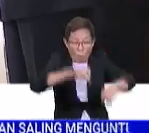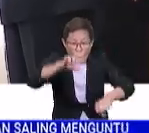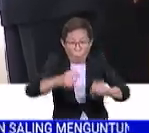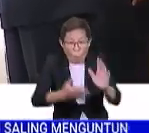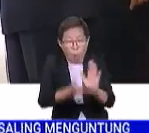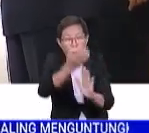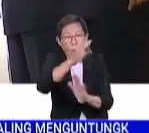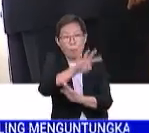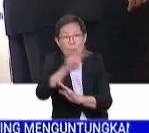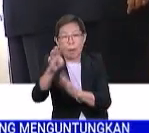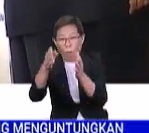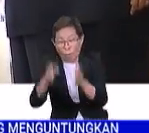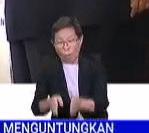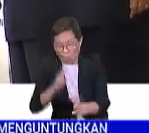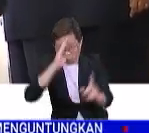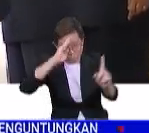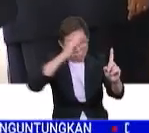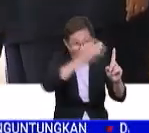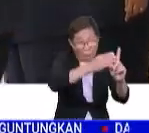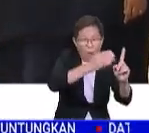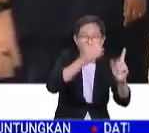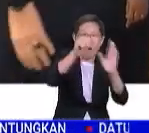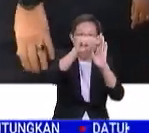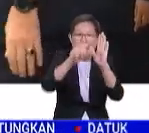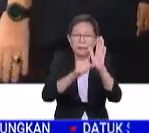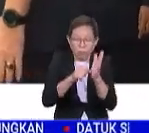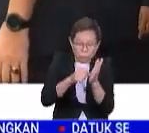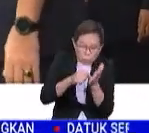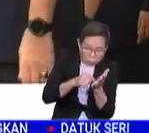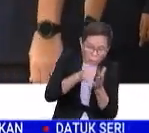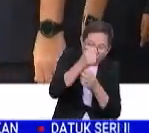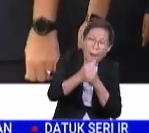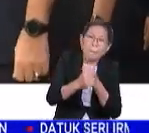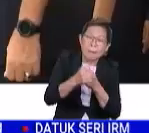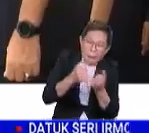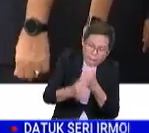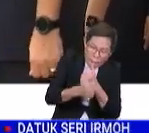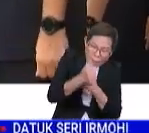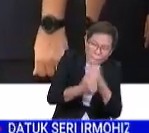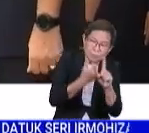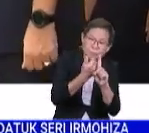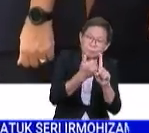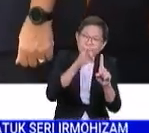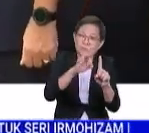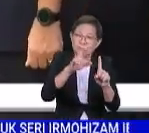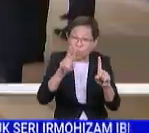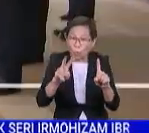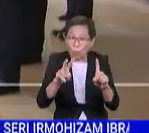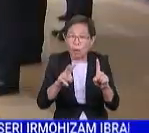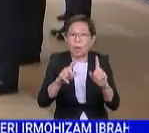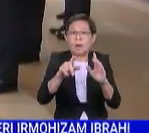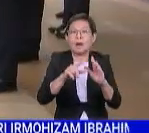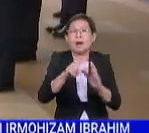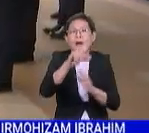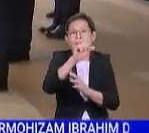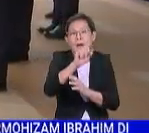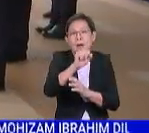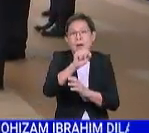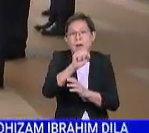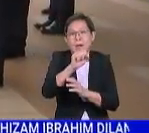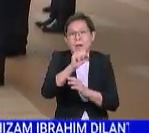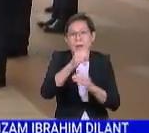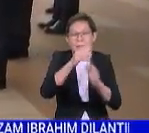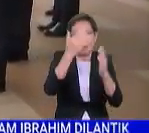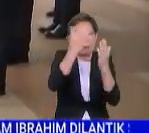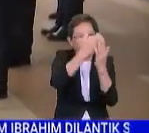dengan 44 orang didakwa di bawah Akta Dadah Berbahaya 1952, langkah-langkah pencegahan sepanjang